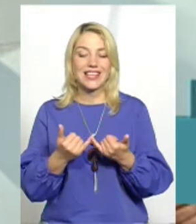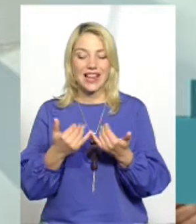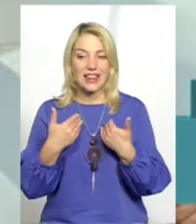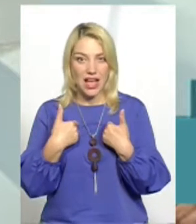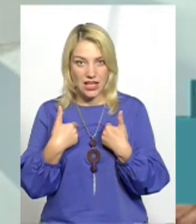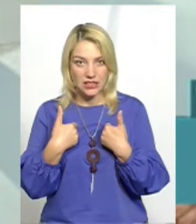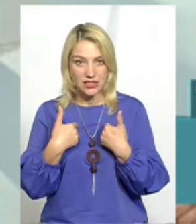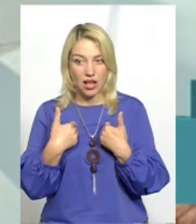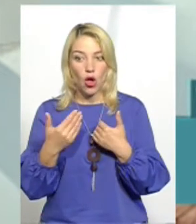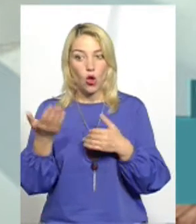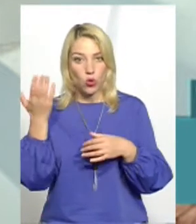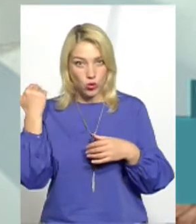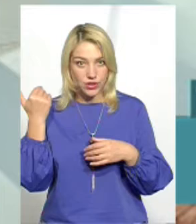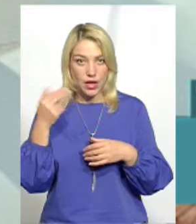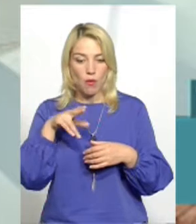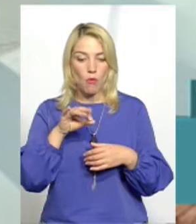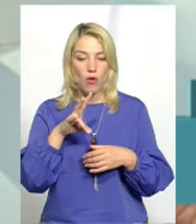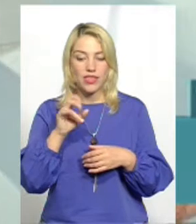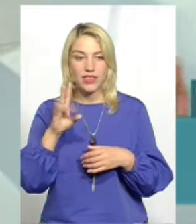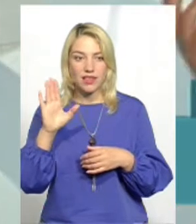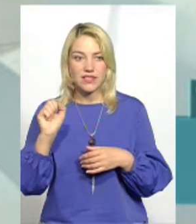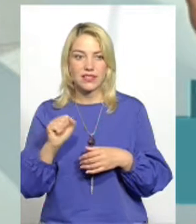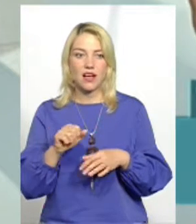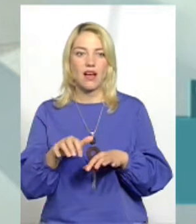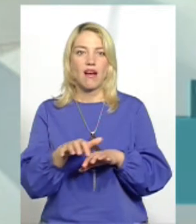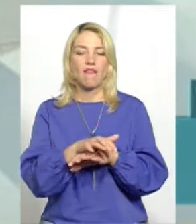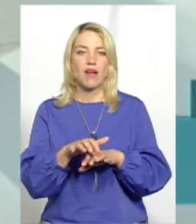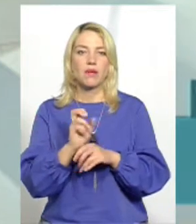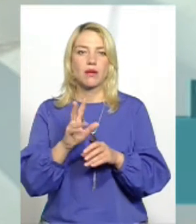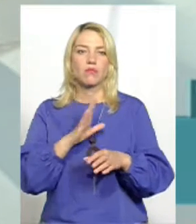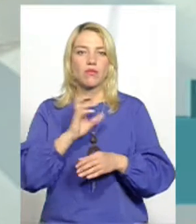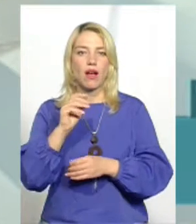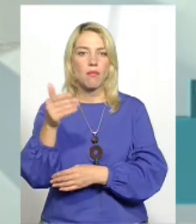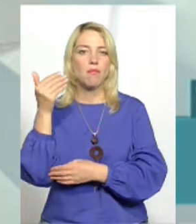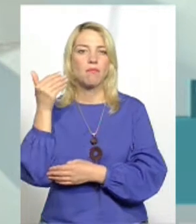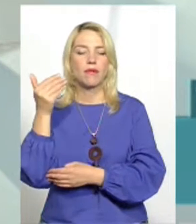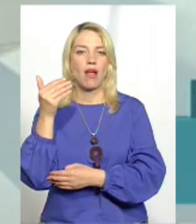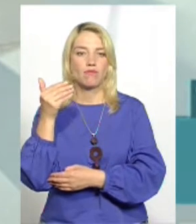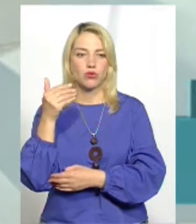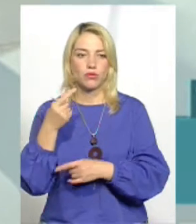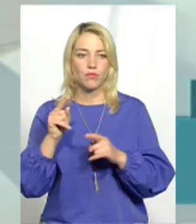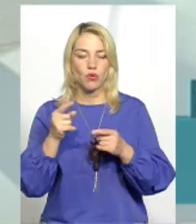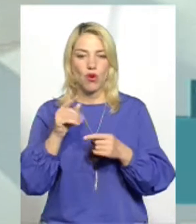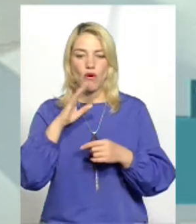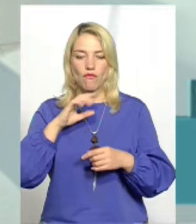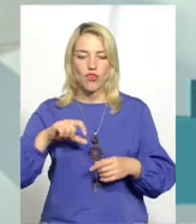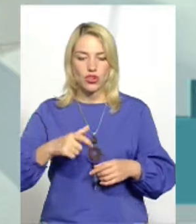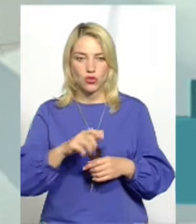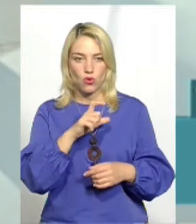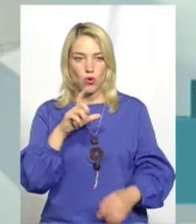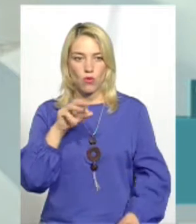тоді Понінківська фабрика – це був як прапор області, бо він в річку